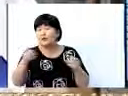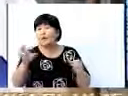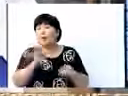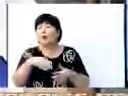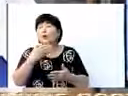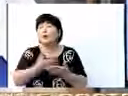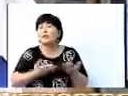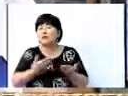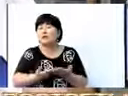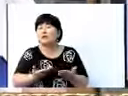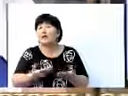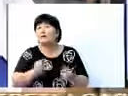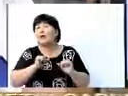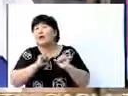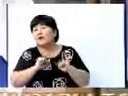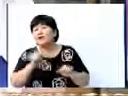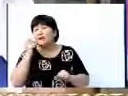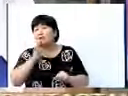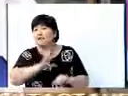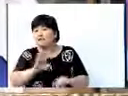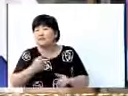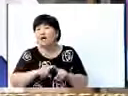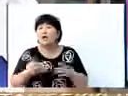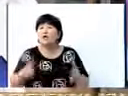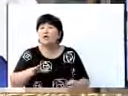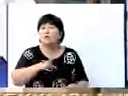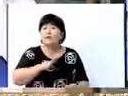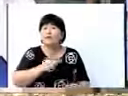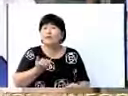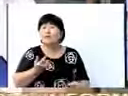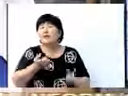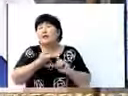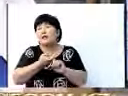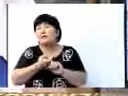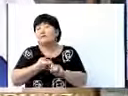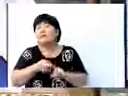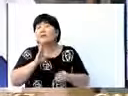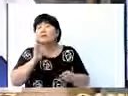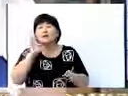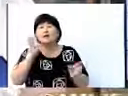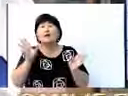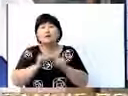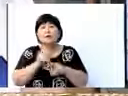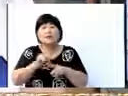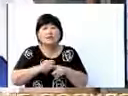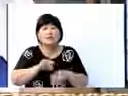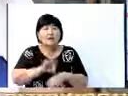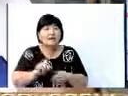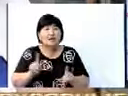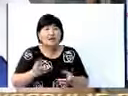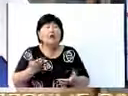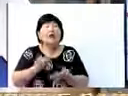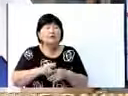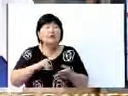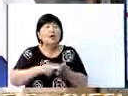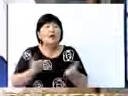средствах контрацепции, о том, что, какие бывают инфекции, передаваемые половым путем, когда планировать, в